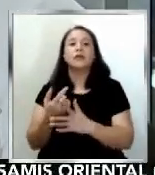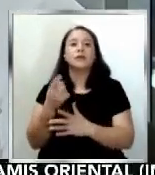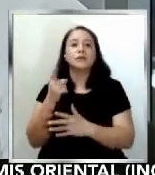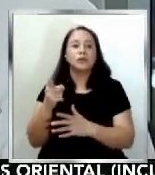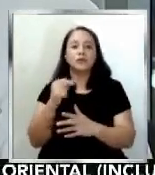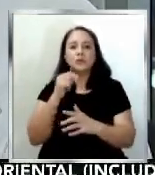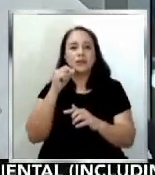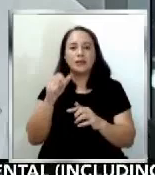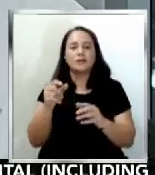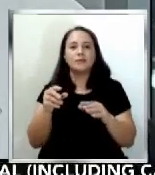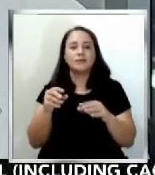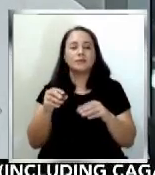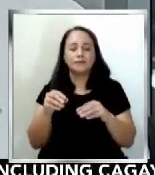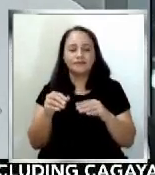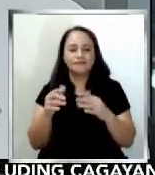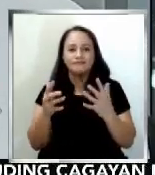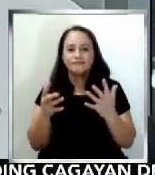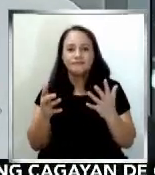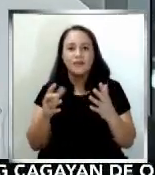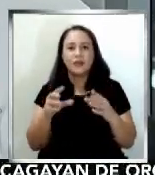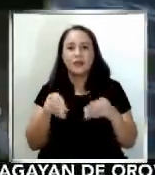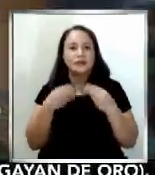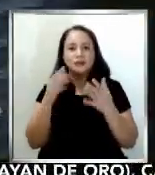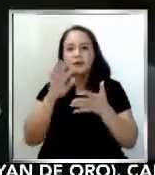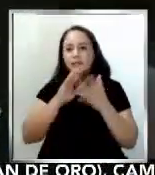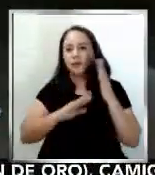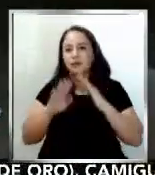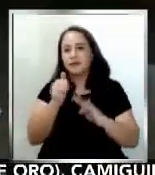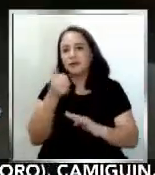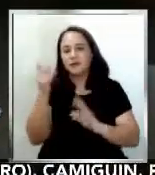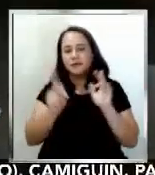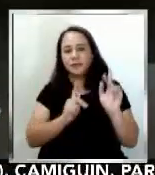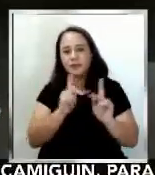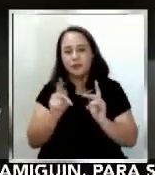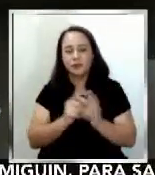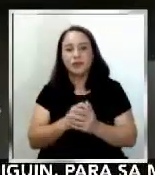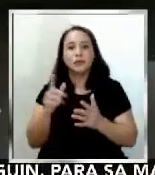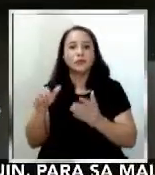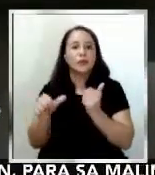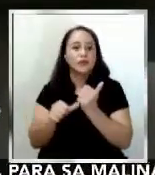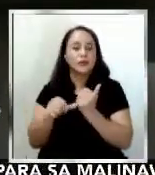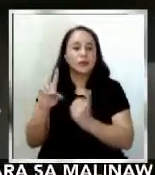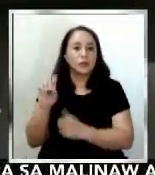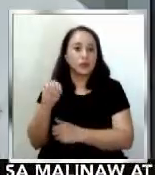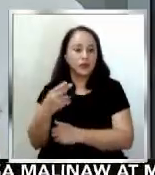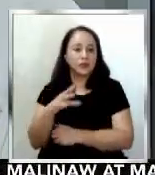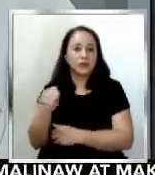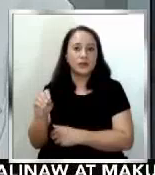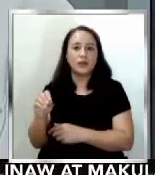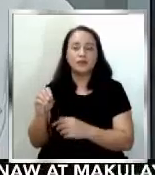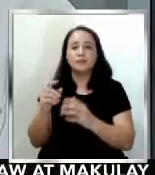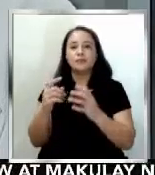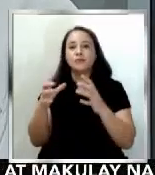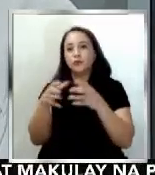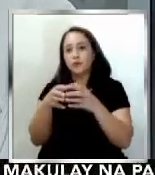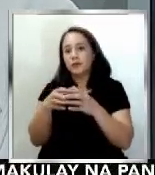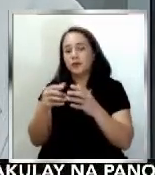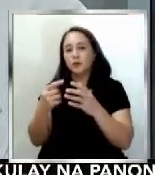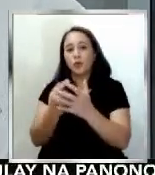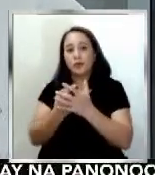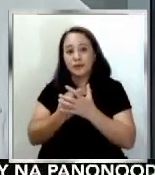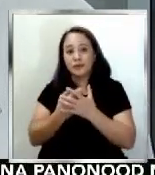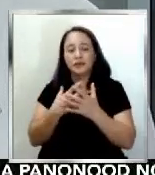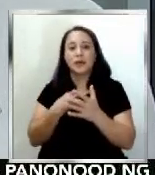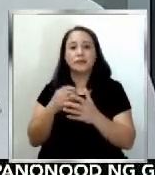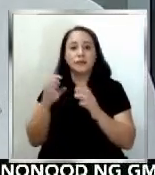makapagbigay problema pa sa ibang tao. No? Inaalalayan po tayo ng DOH at Bureau of Quarantine at meron po tayong emergency response team